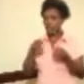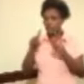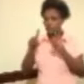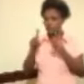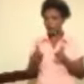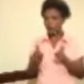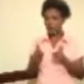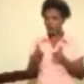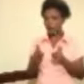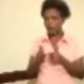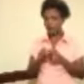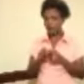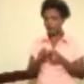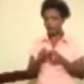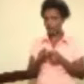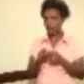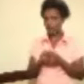Martelly.